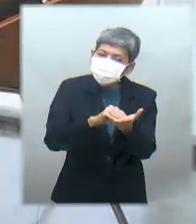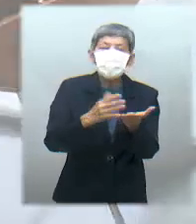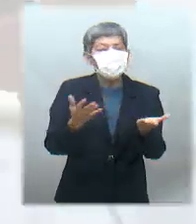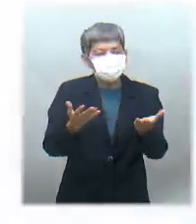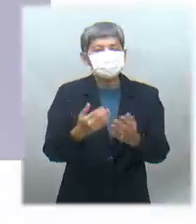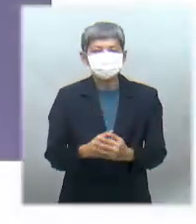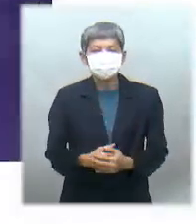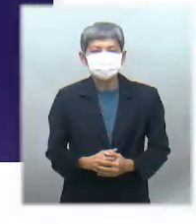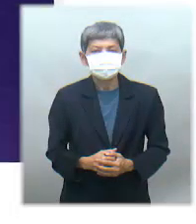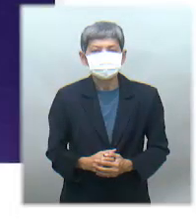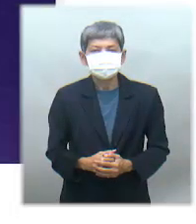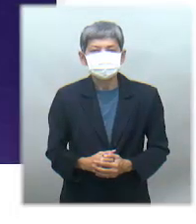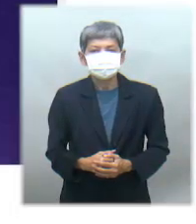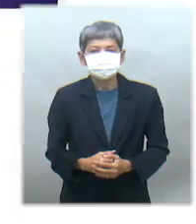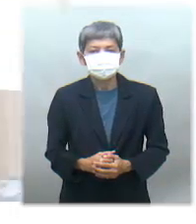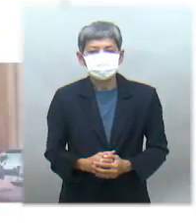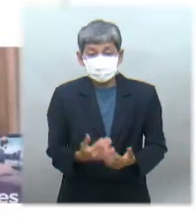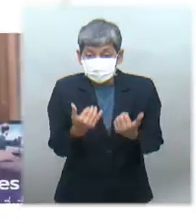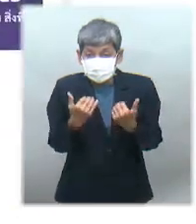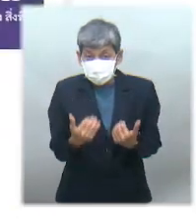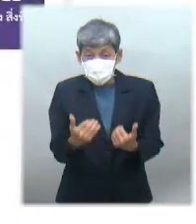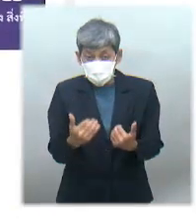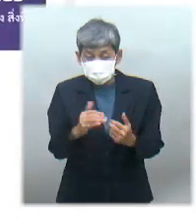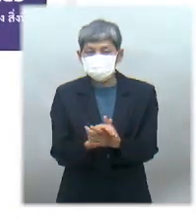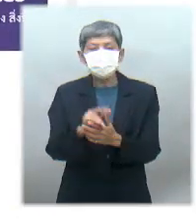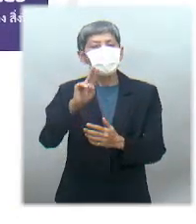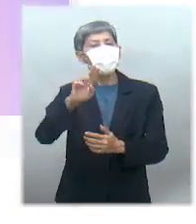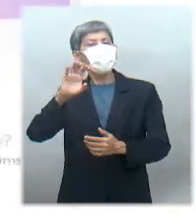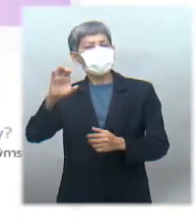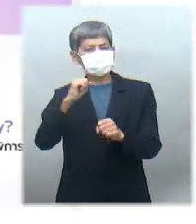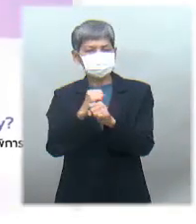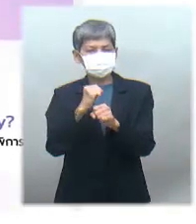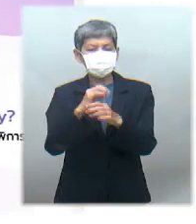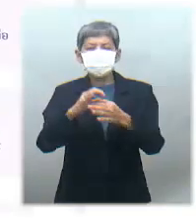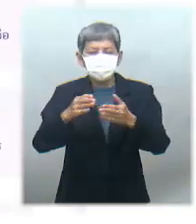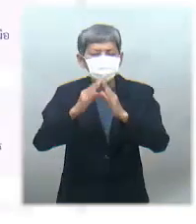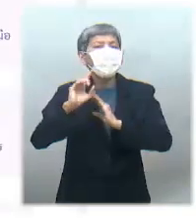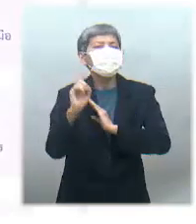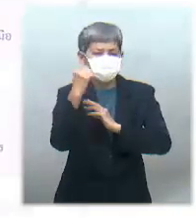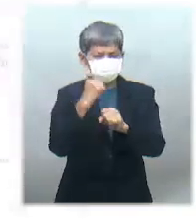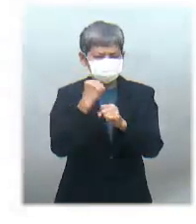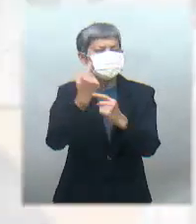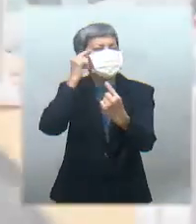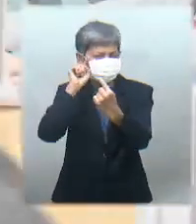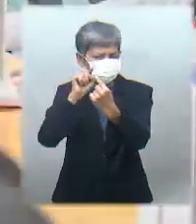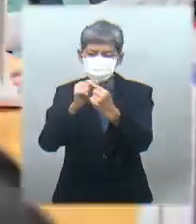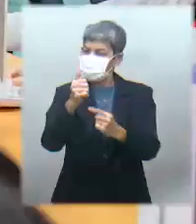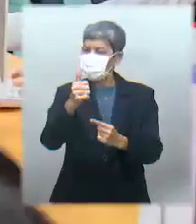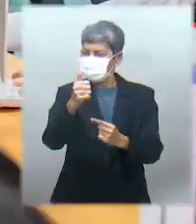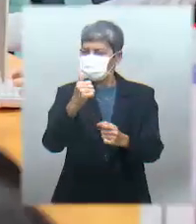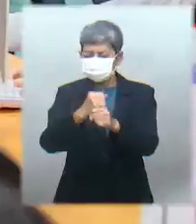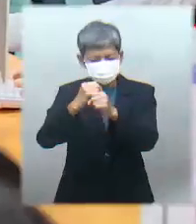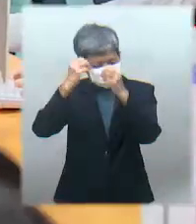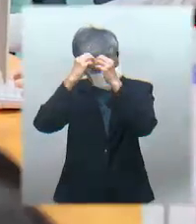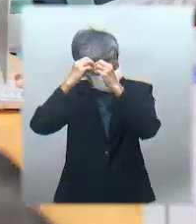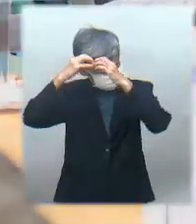ูลค่ะถึงแม้ว่าตอนนี้ทาง Valkanยังเป็นธรกิสตาร์ทอพแต่กมีเป้าหมายที่ย่งใหญ่ค่ะ